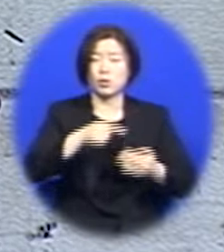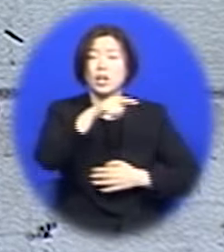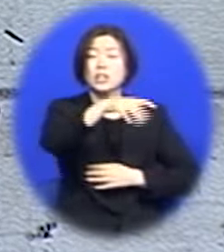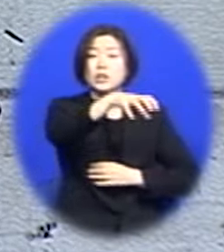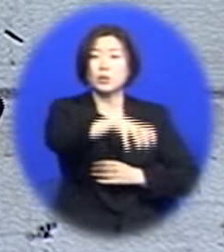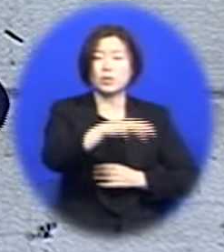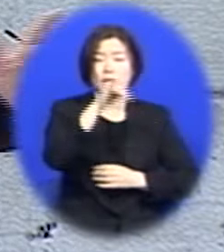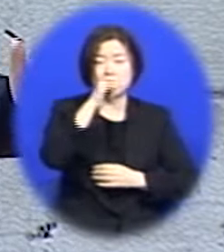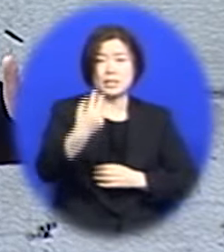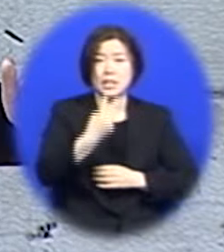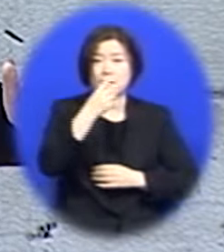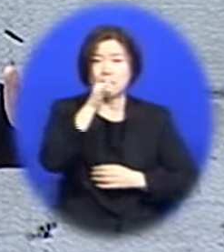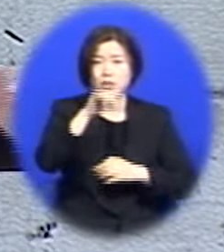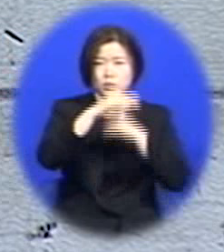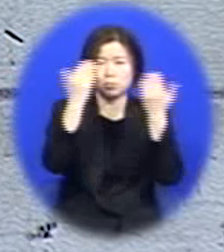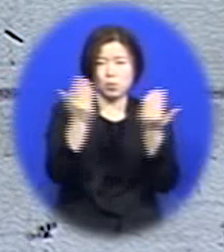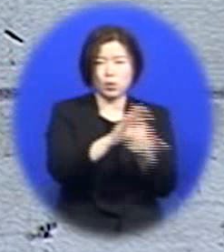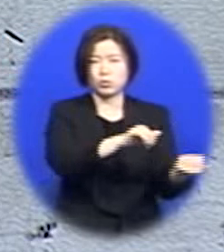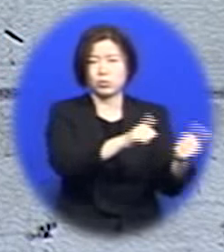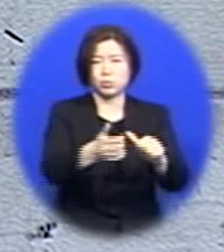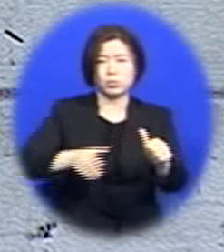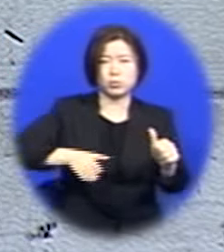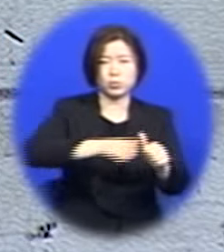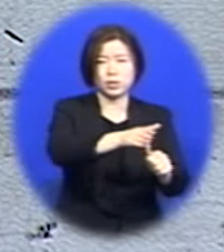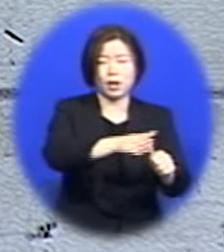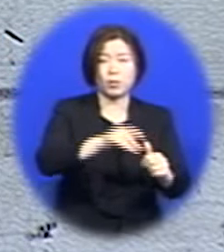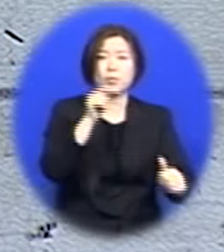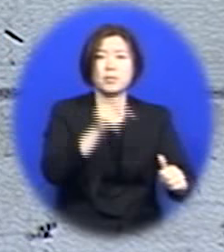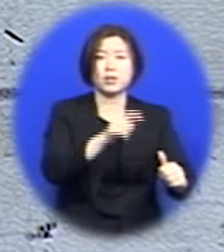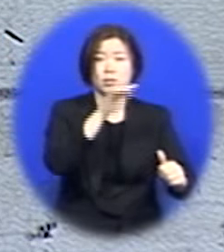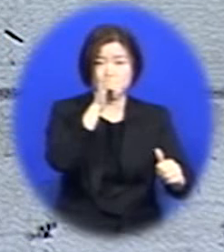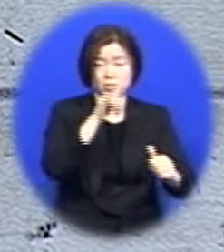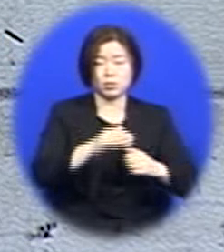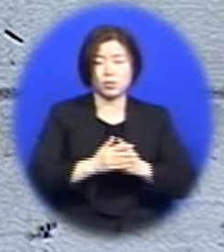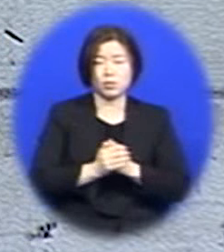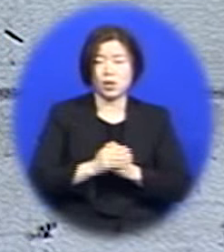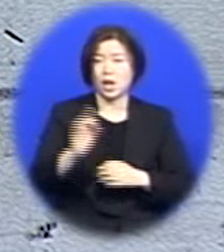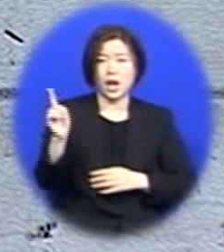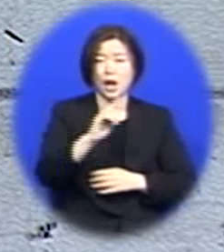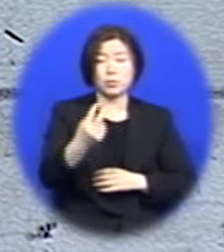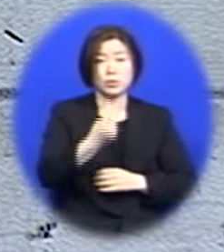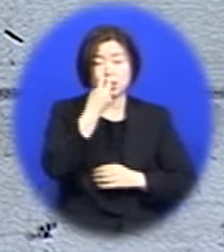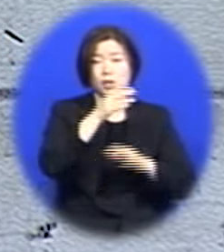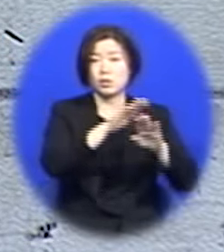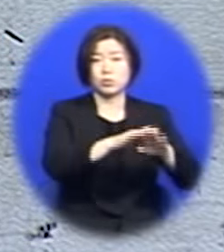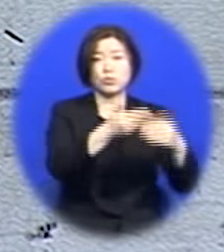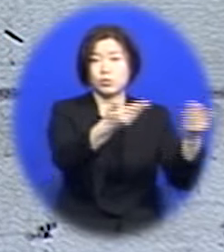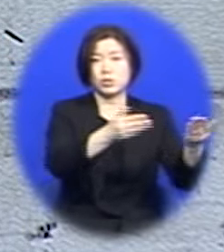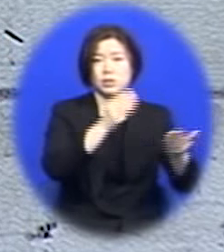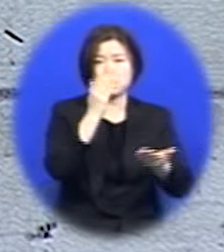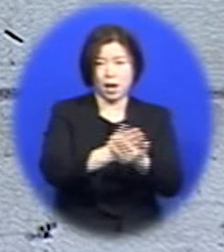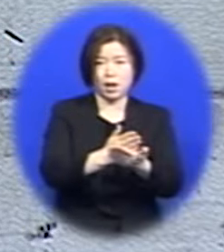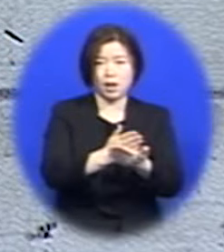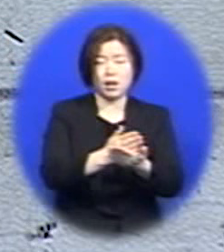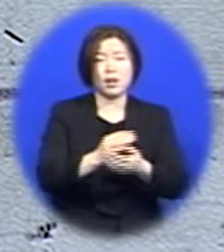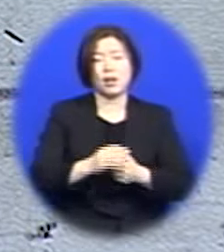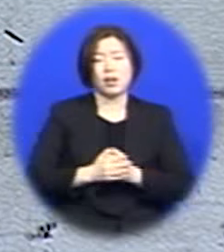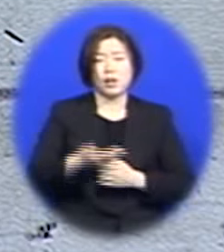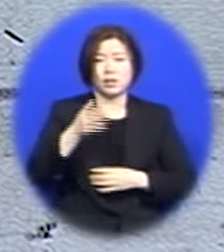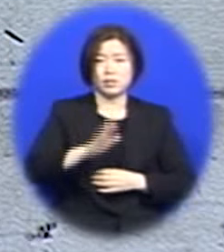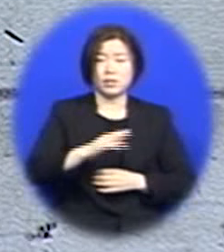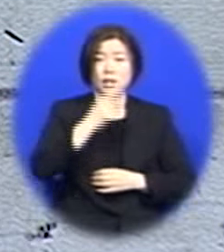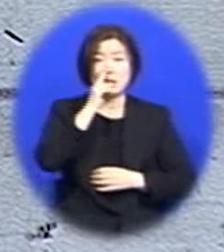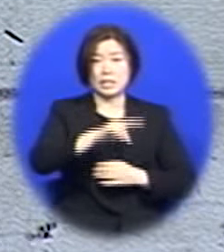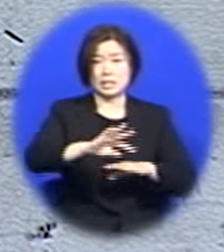모든 살아있는 것을 다 진멸하라고 명령하셨어요. 아무것도 살려두지 마라. 근데